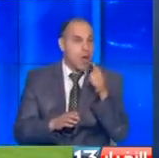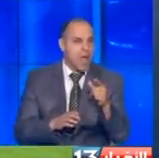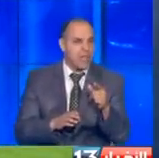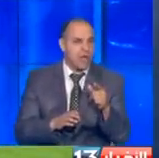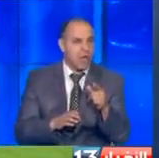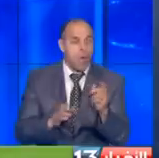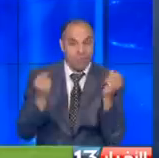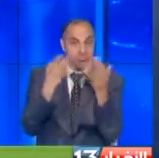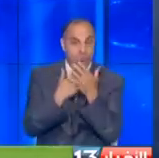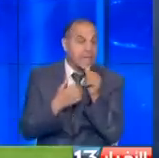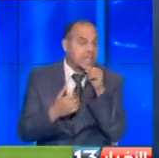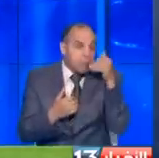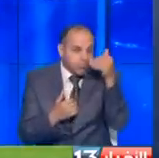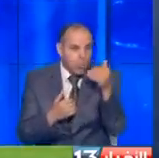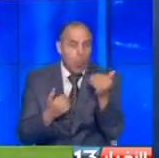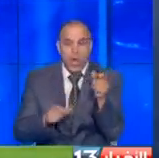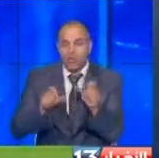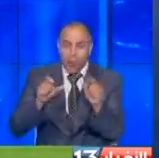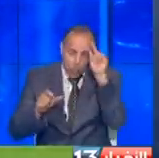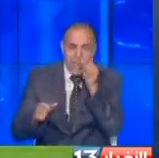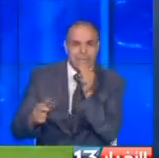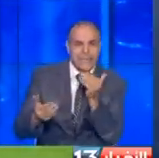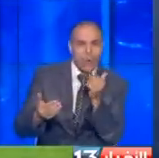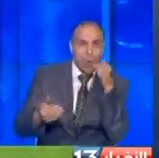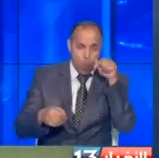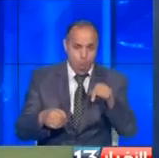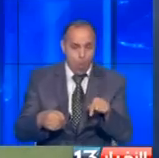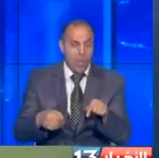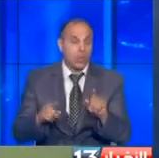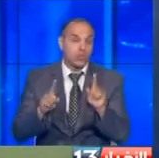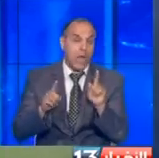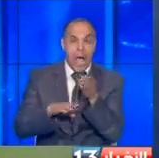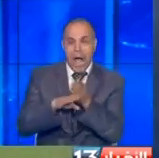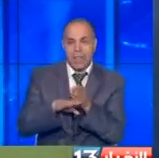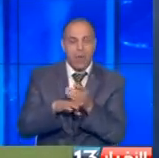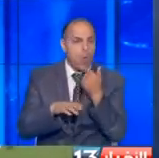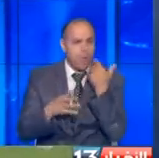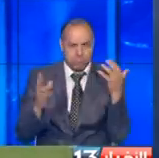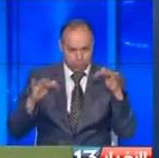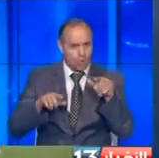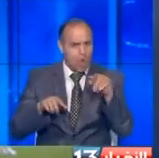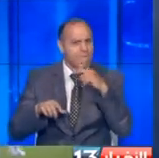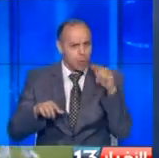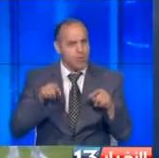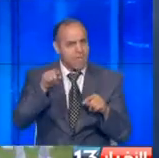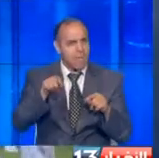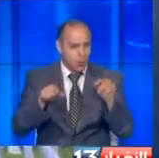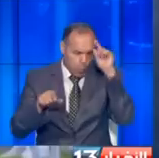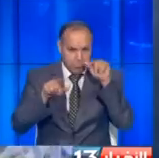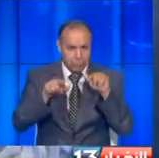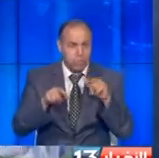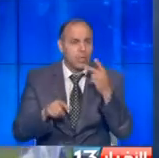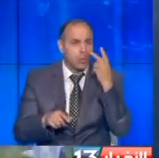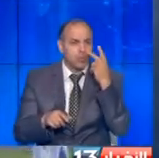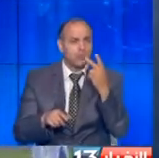وهو المفاجأة اللي ينتظرها كل الجماهير التونسية. بالنسبة للجماهير التونسية كانت حاضرة بأعداد غفيرة، تقريبا ننتظر اليوم أن